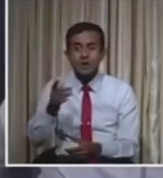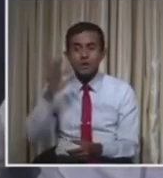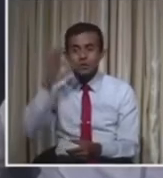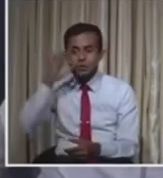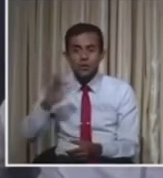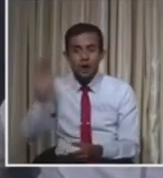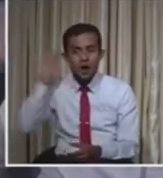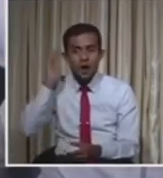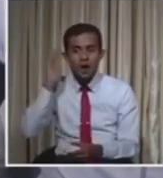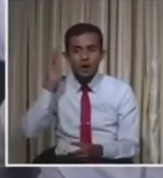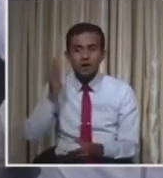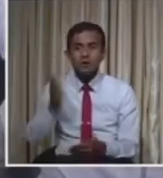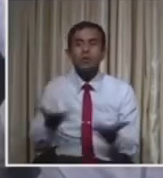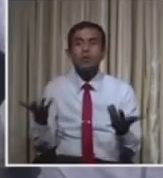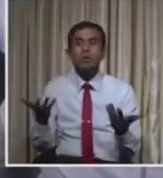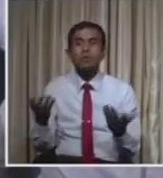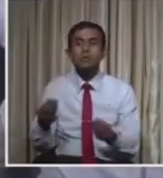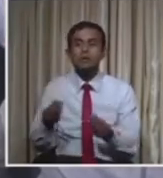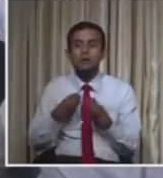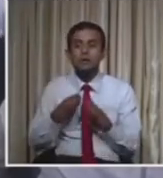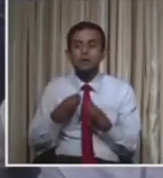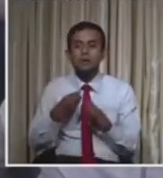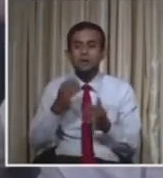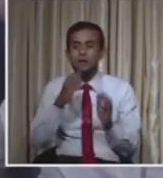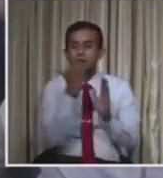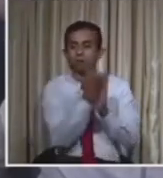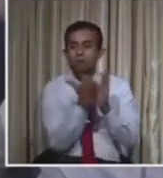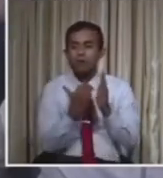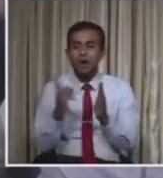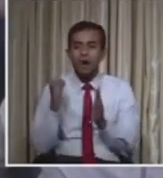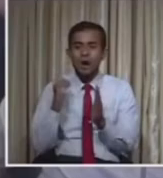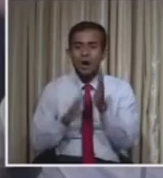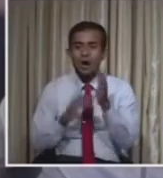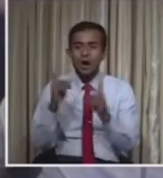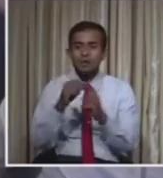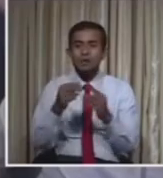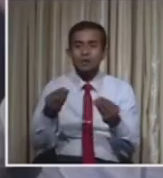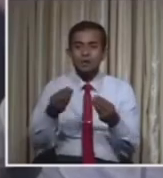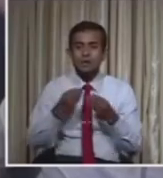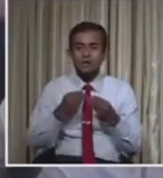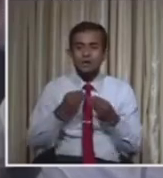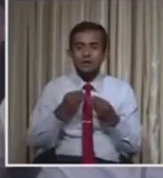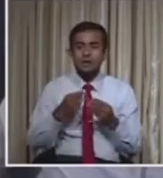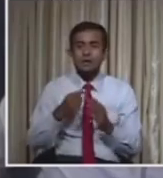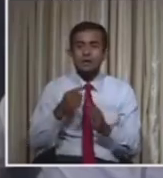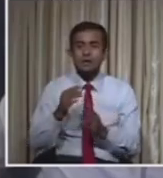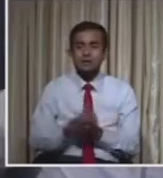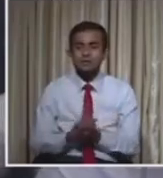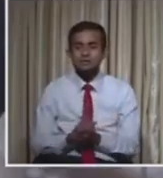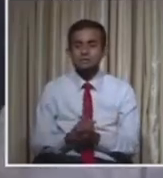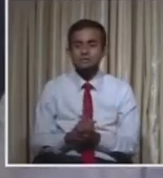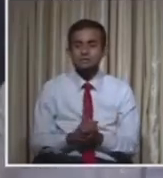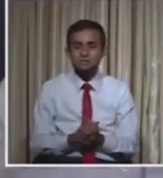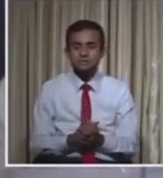පුතානෝගෙන් එහෙම කොහොමද දෙන්නේ ව්‍යවස්ථාවේ ආරක්ෂක අමතිකම හම්බ වෙන්නේ ජන